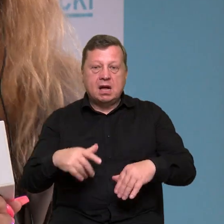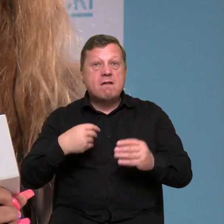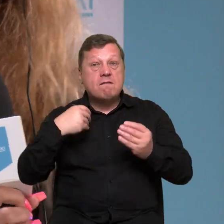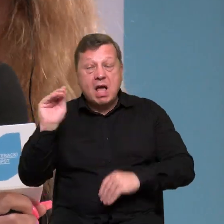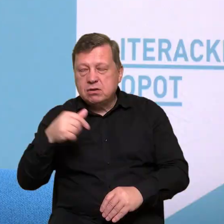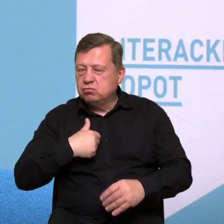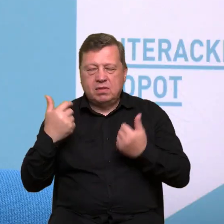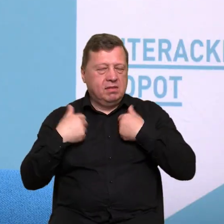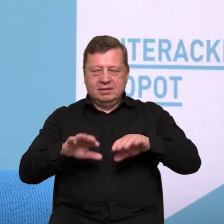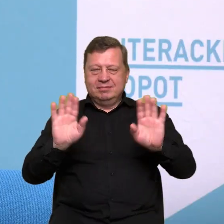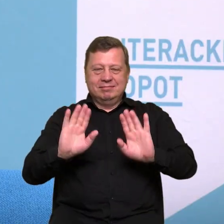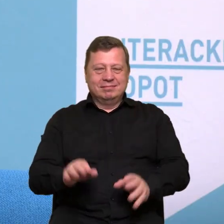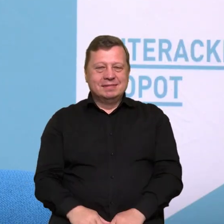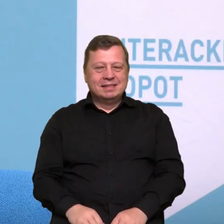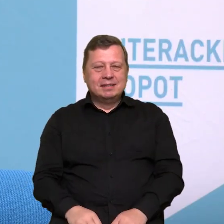już nie chciałabym.